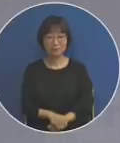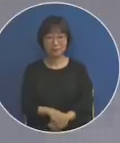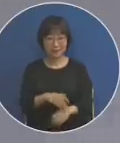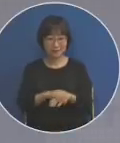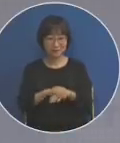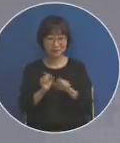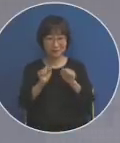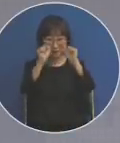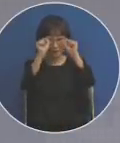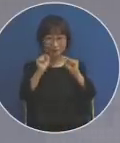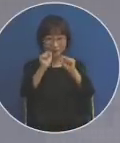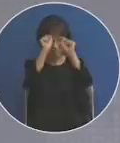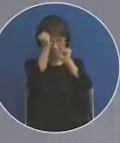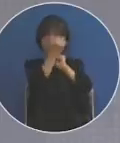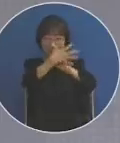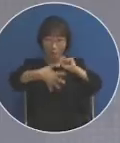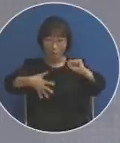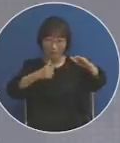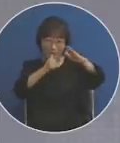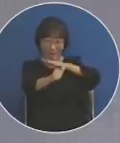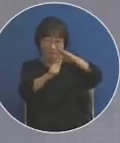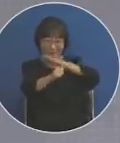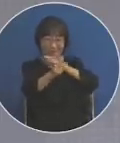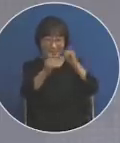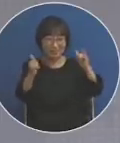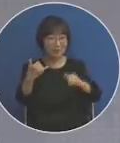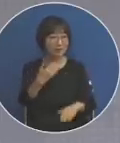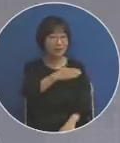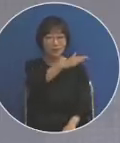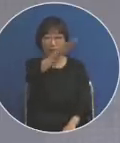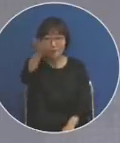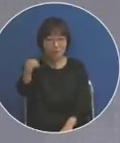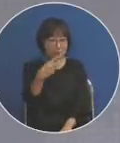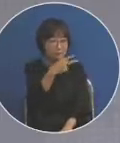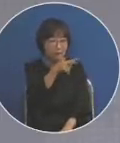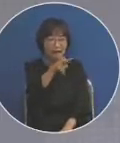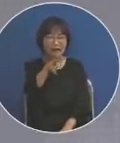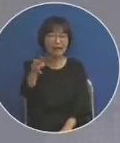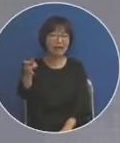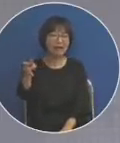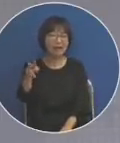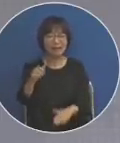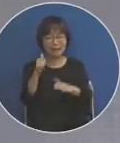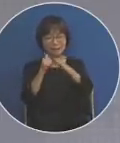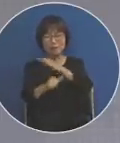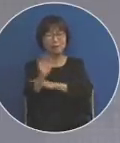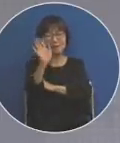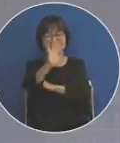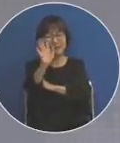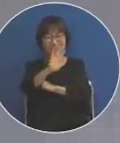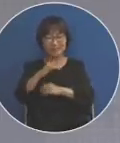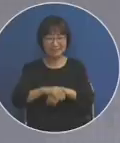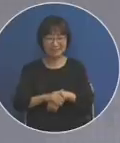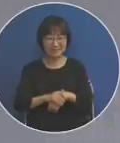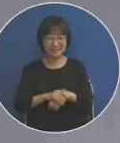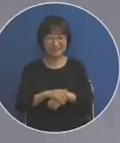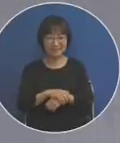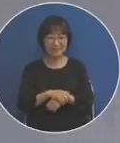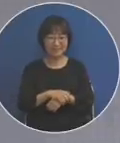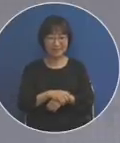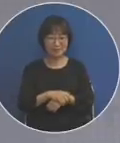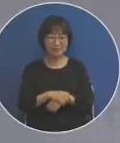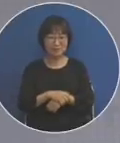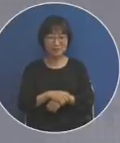안에 압니다. Athletes, when they 그쵸? look at you, they can know in a second if you're an athlete or not. 여러분이 아무리 운동 잘해 이겨도 그 선수 여러분